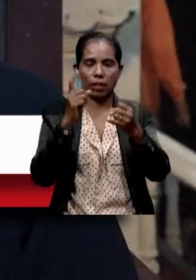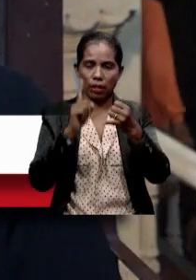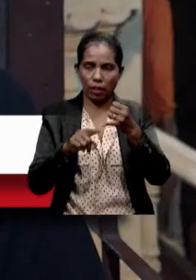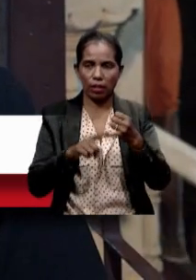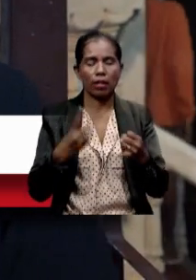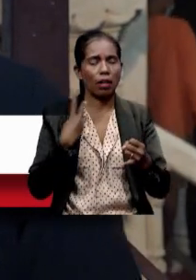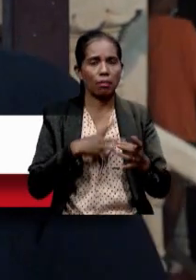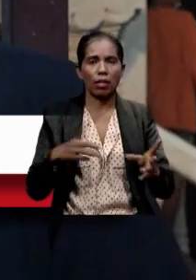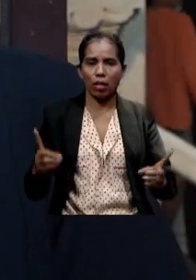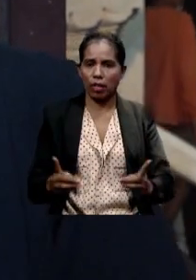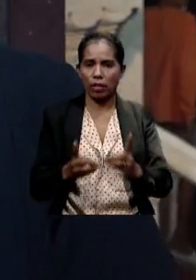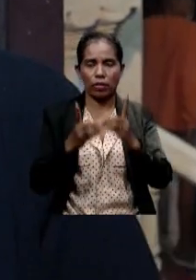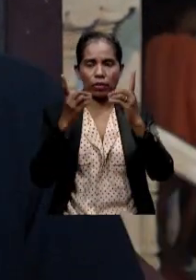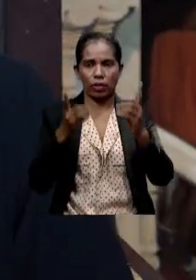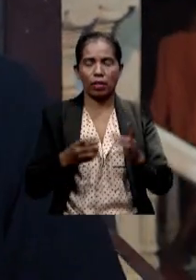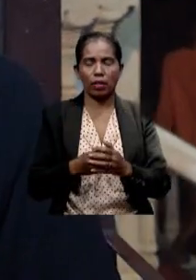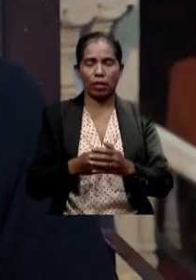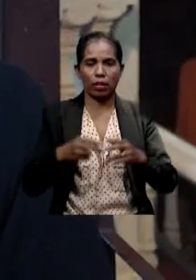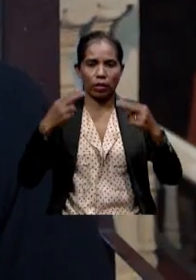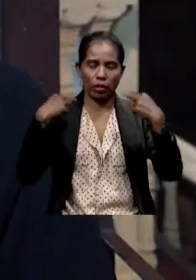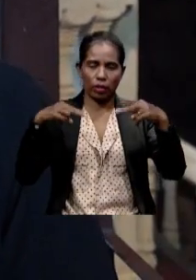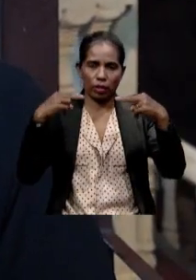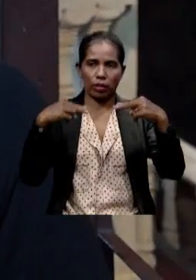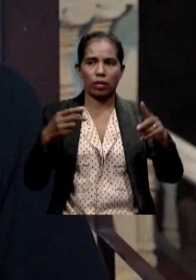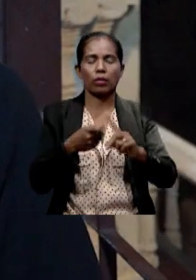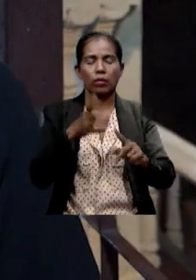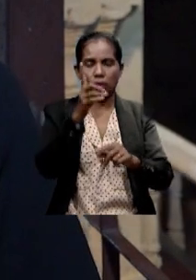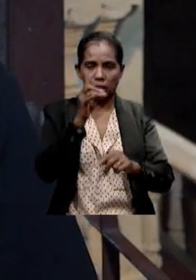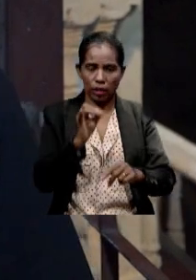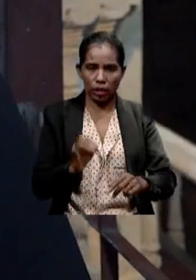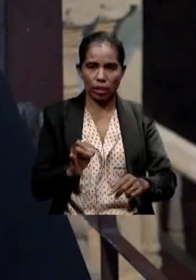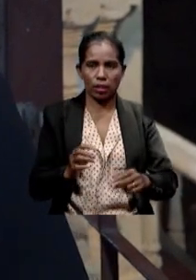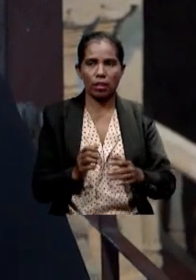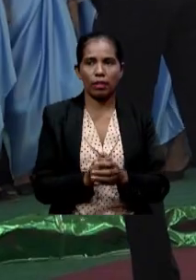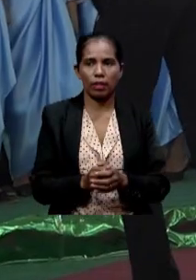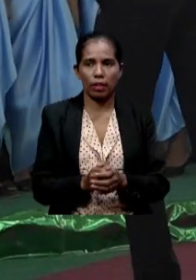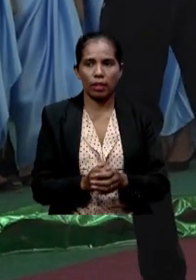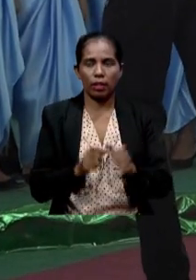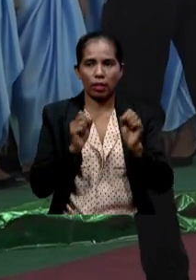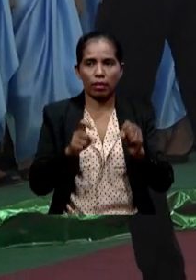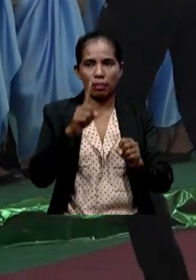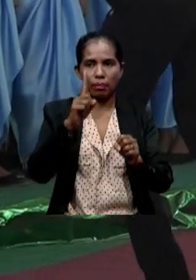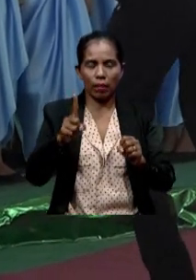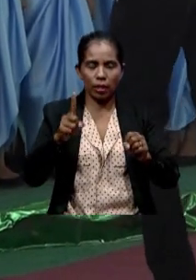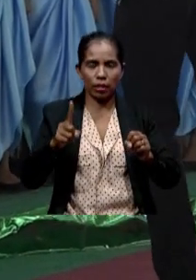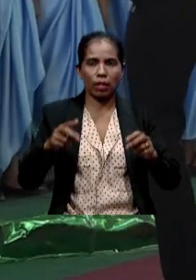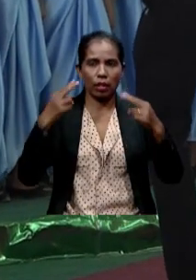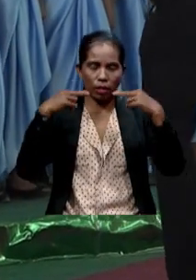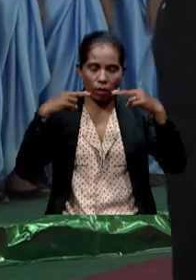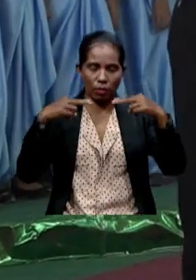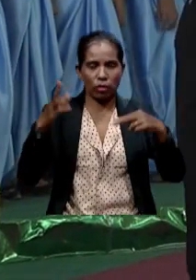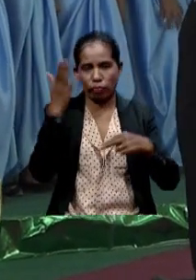ha soru goru nebe mak kompostu iha diri lara ida ne ne. Mesak liang mesak furak.